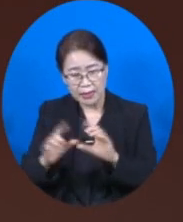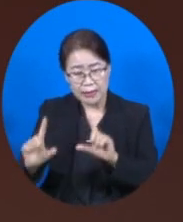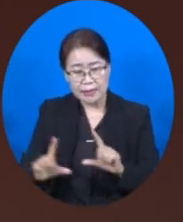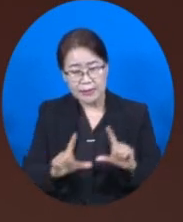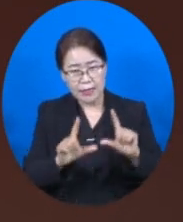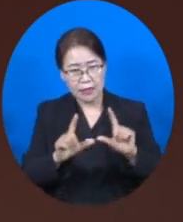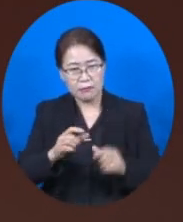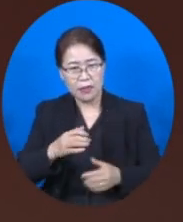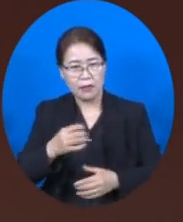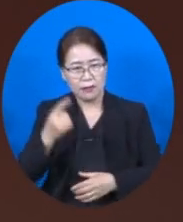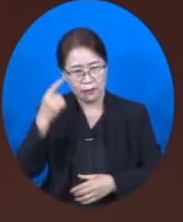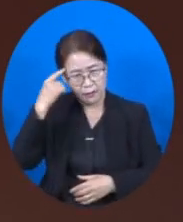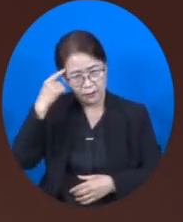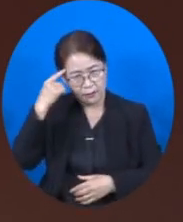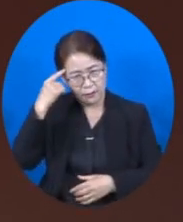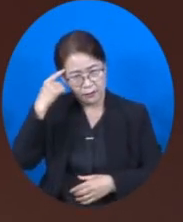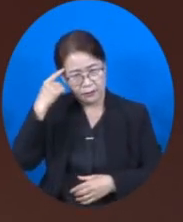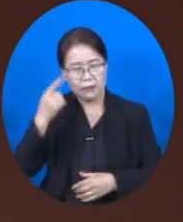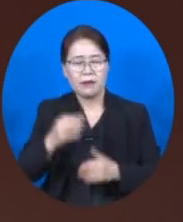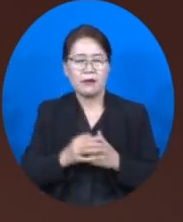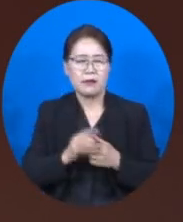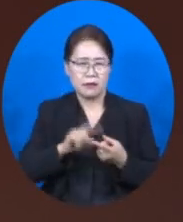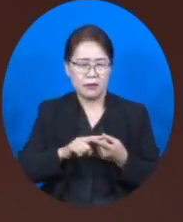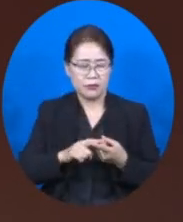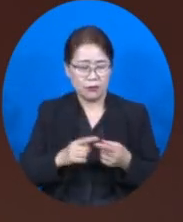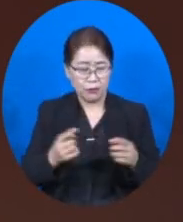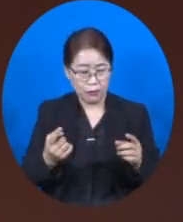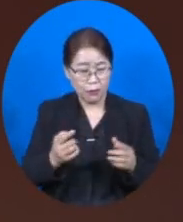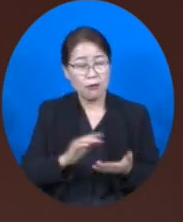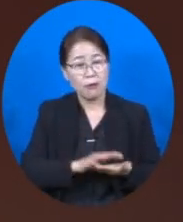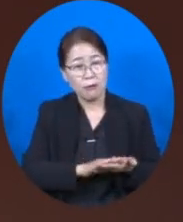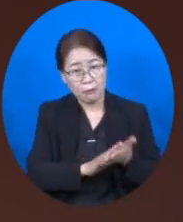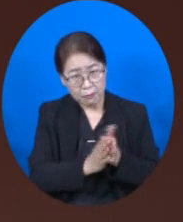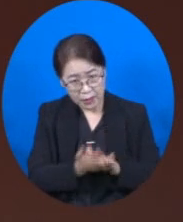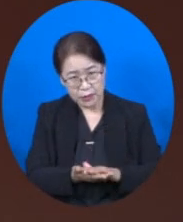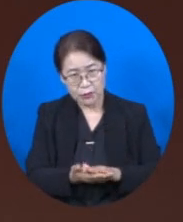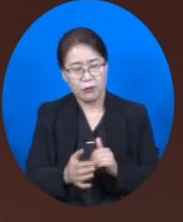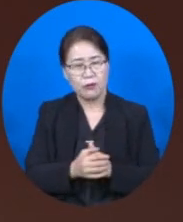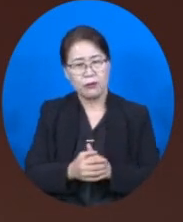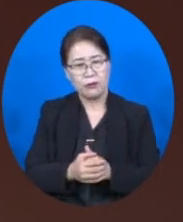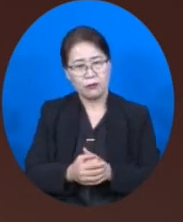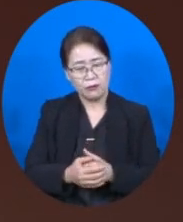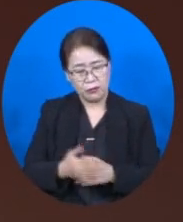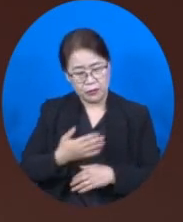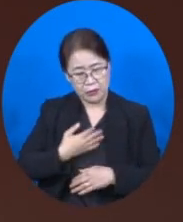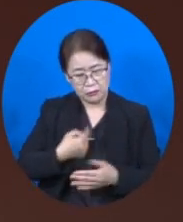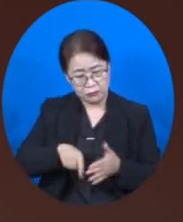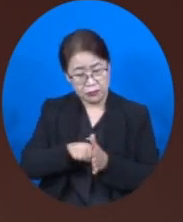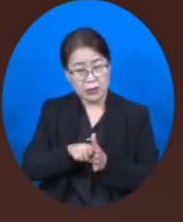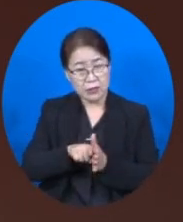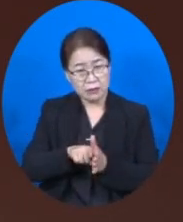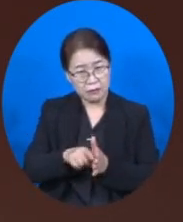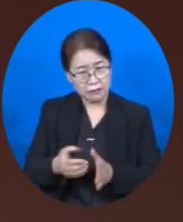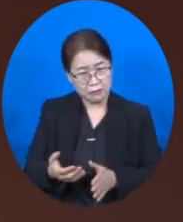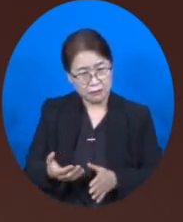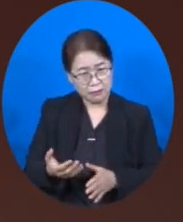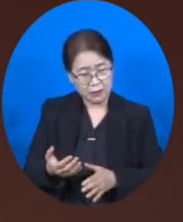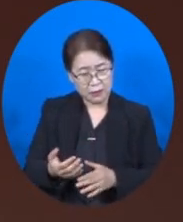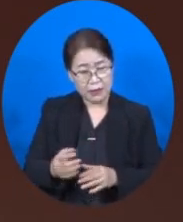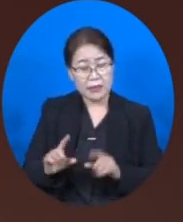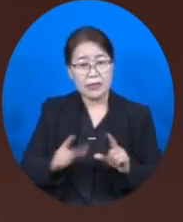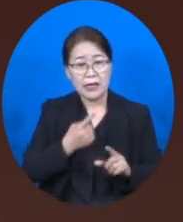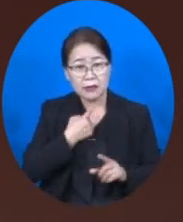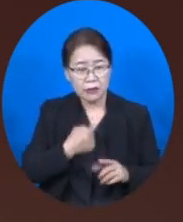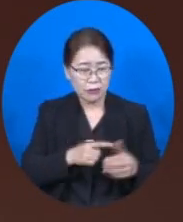인생의 가치관이 변하게 된 것입니다 그래서 자신만을 위해서 움켜쥐는 인생을 살았던 삭개오가